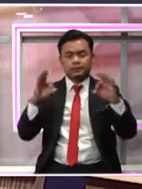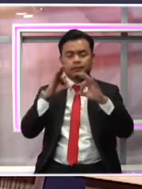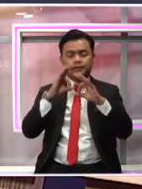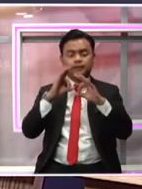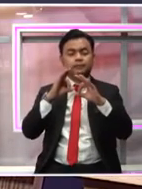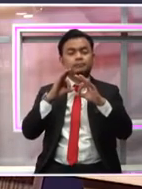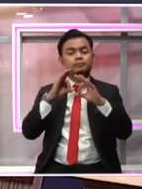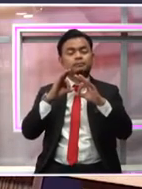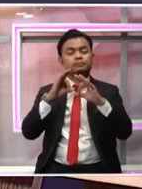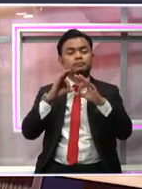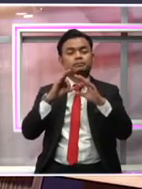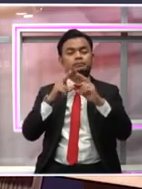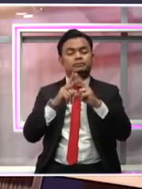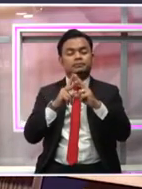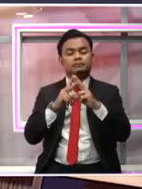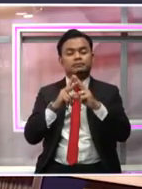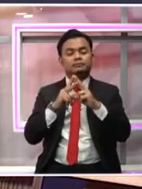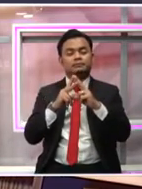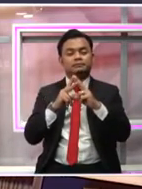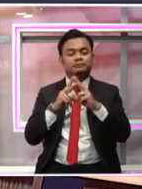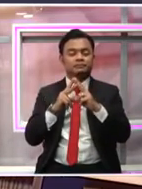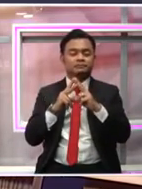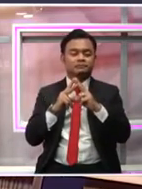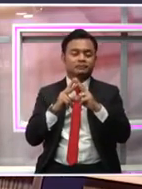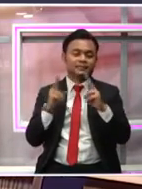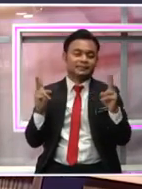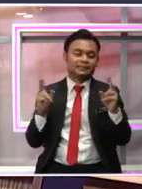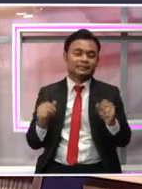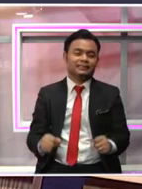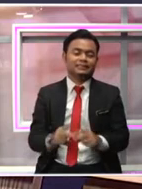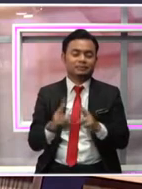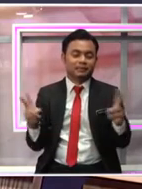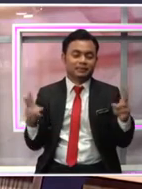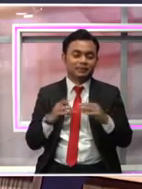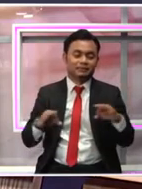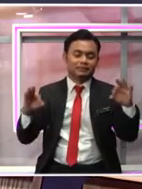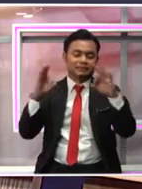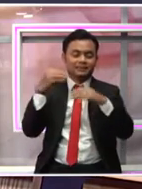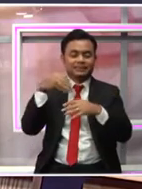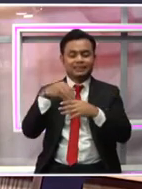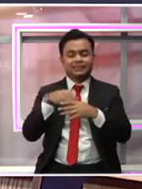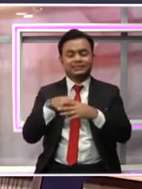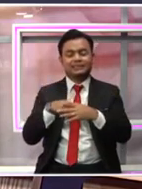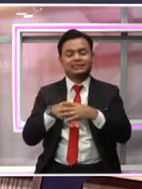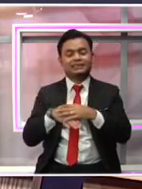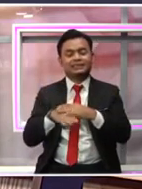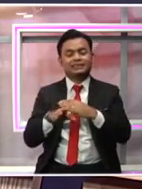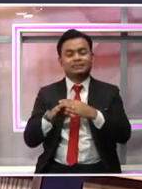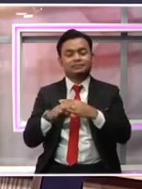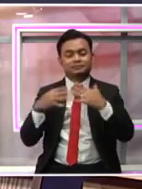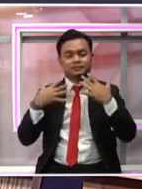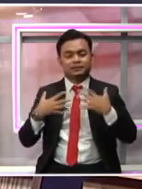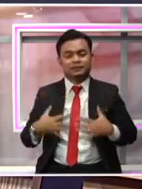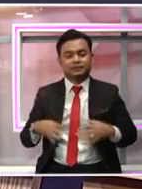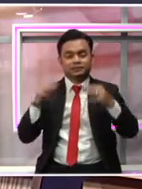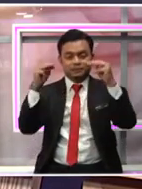jawabannya akhir-akhir saja keliru kan untuk bisa yakin Terrace betul merasa